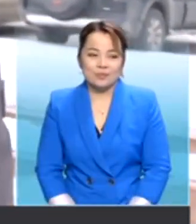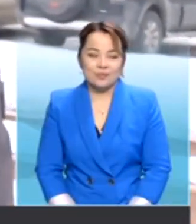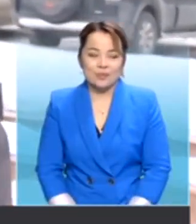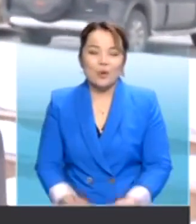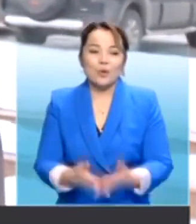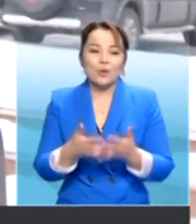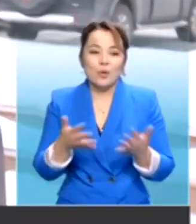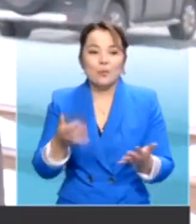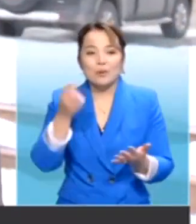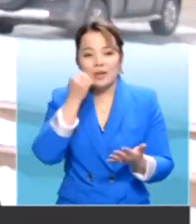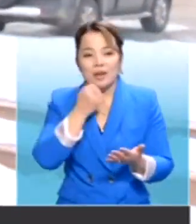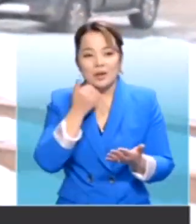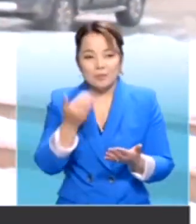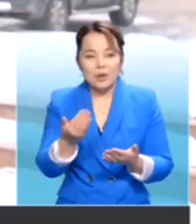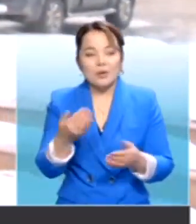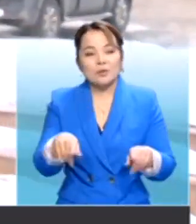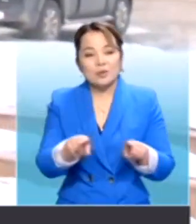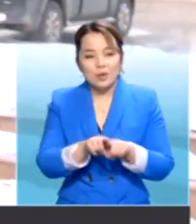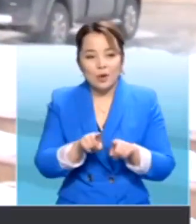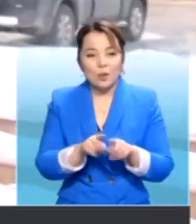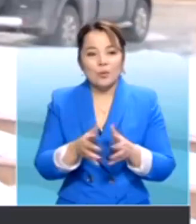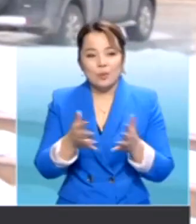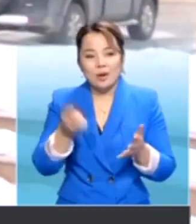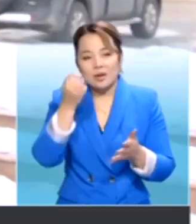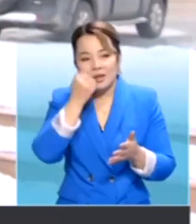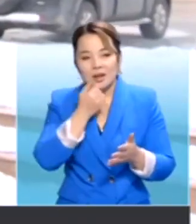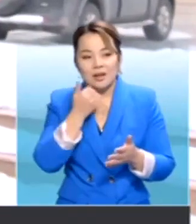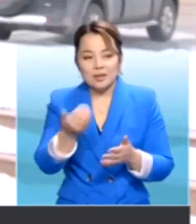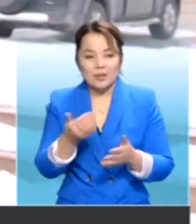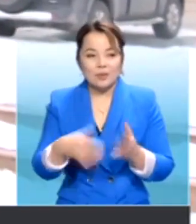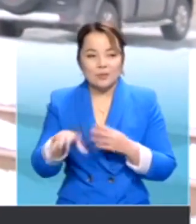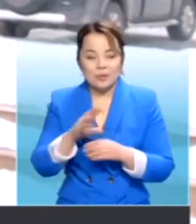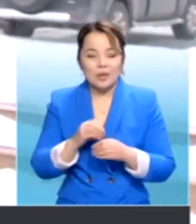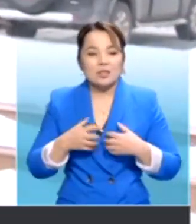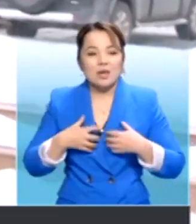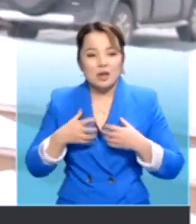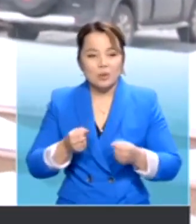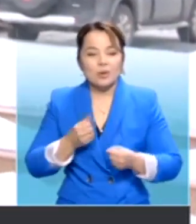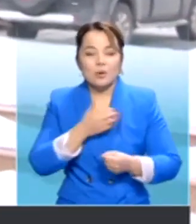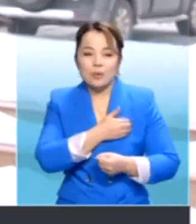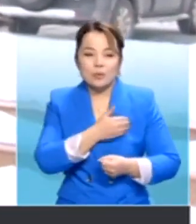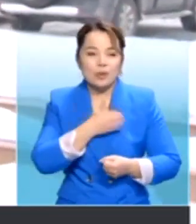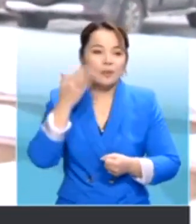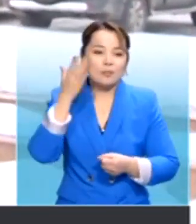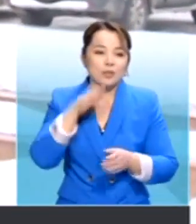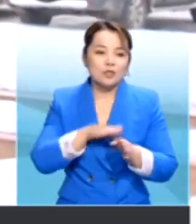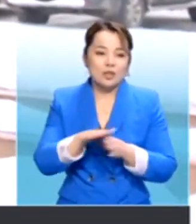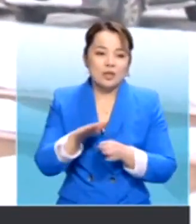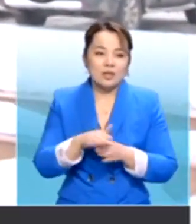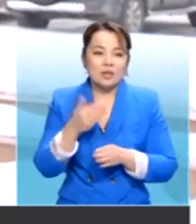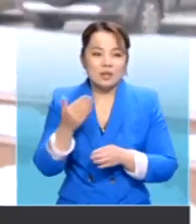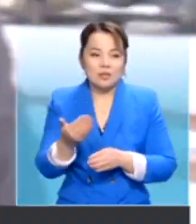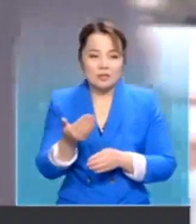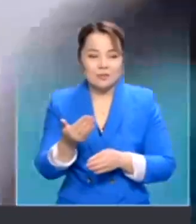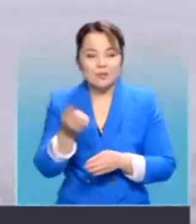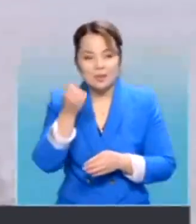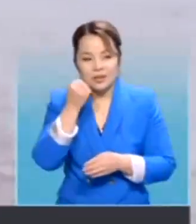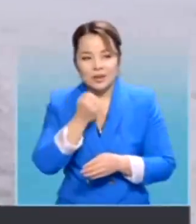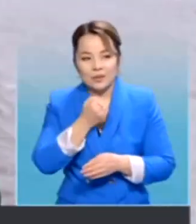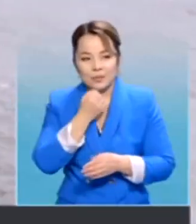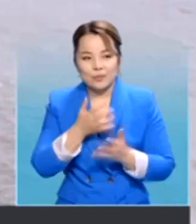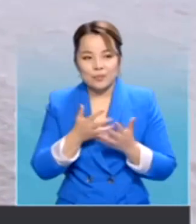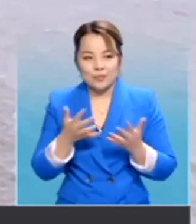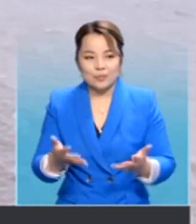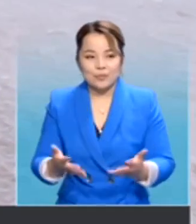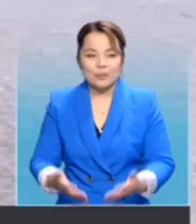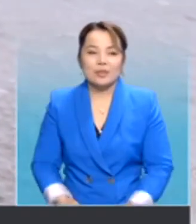Көп рахмет. Өздеріңе де көп рахмет. Жастарыңызға сендерің сау болып, ойлаған армандарыңыз жетіңдер. Амин, амин, рахмет.